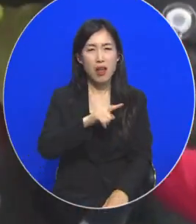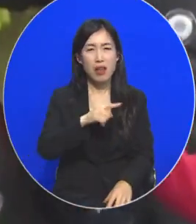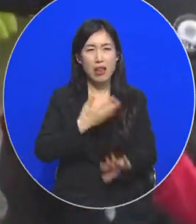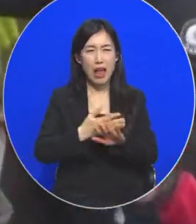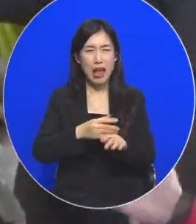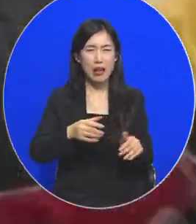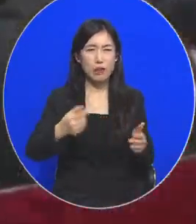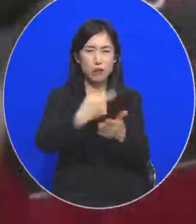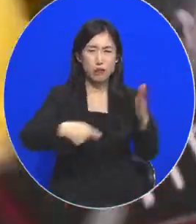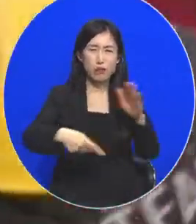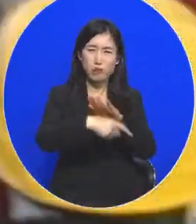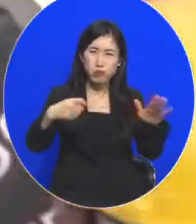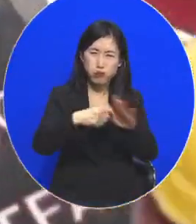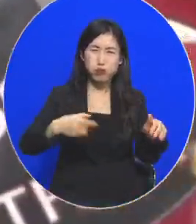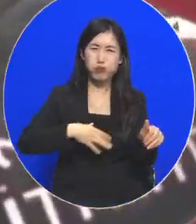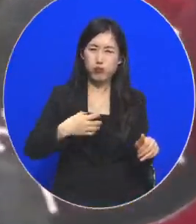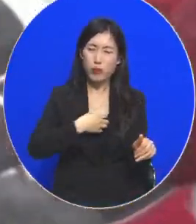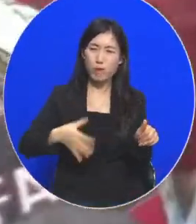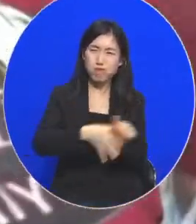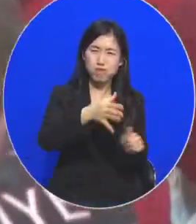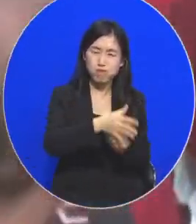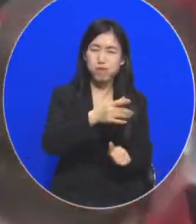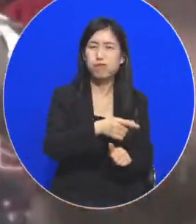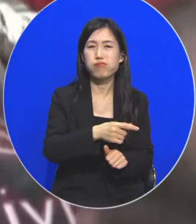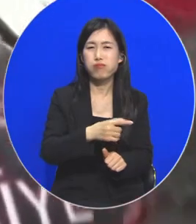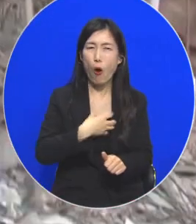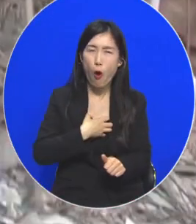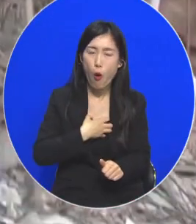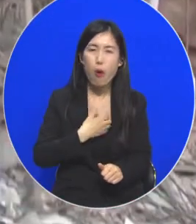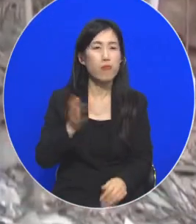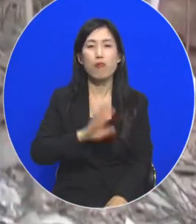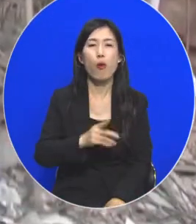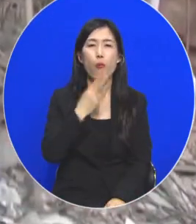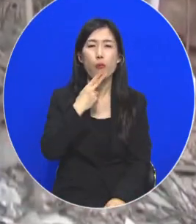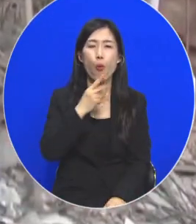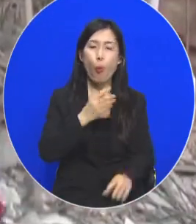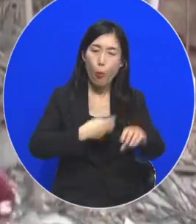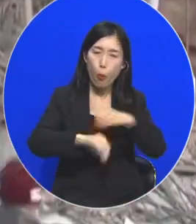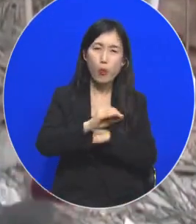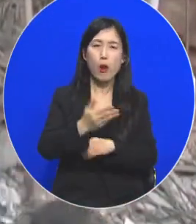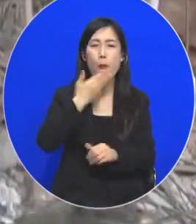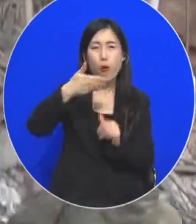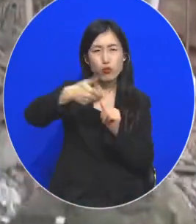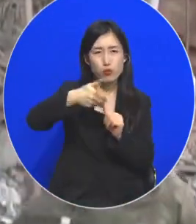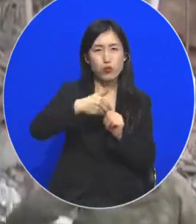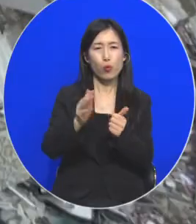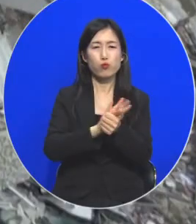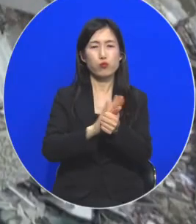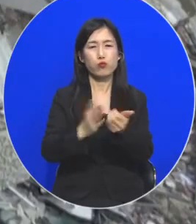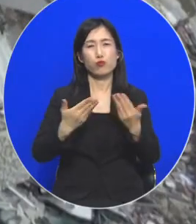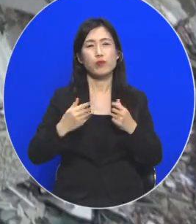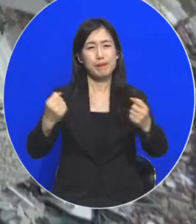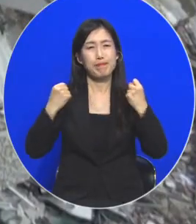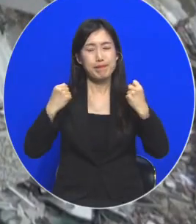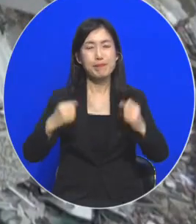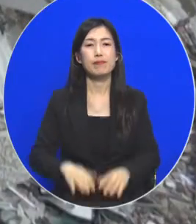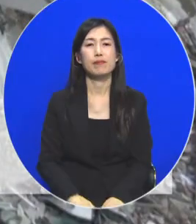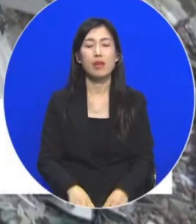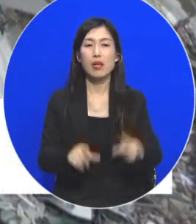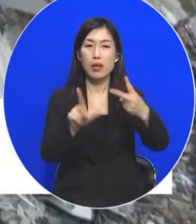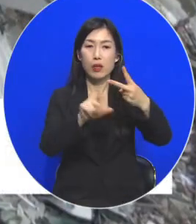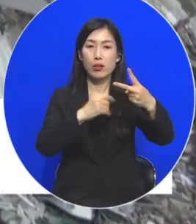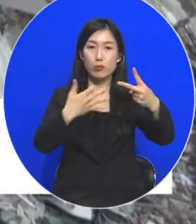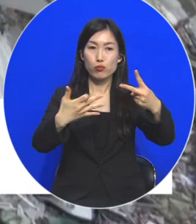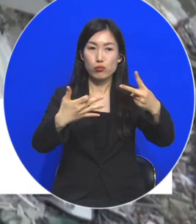구호대에 위해를 입히는 사례는 없었으며 오히려 주민들이 먹을 것을 주고 격려하는 분위기라고 전했습니다. 현지 시간 19일